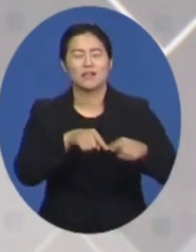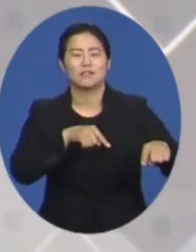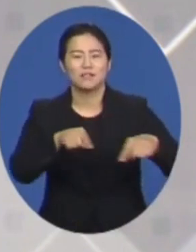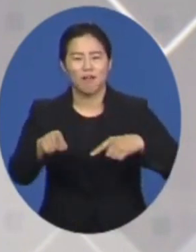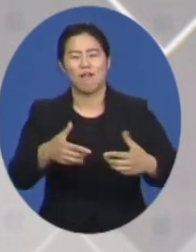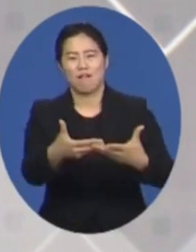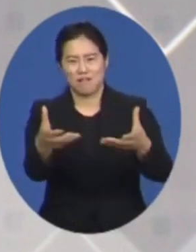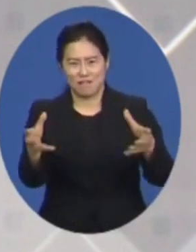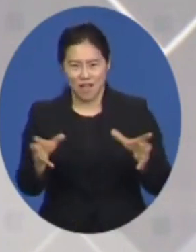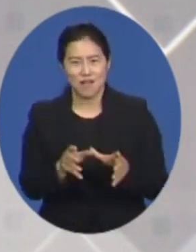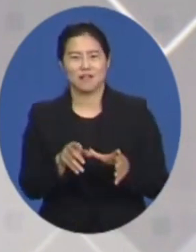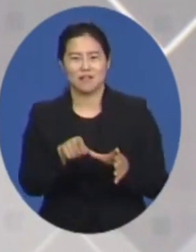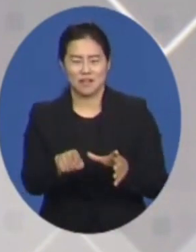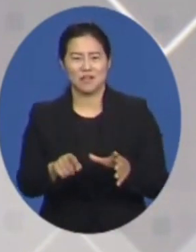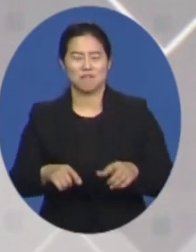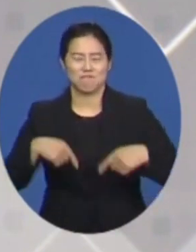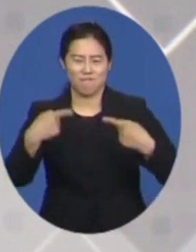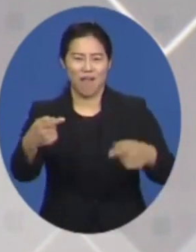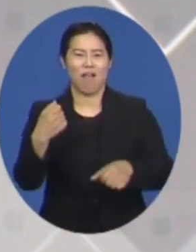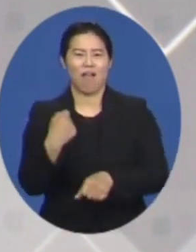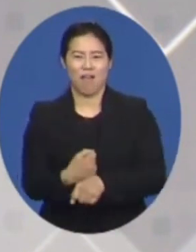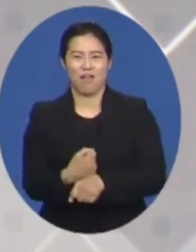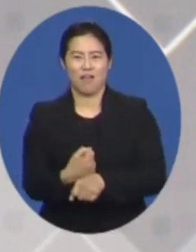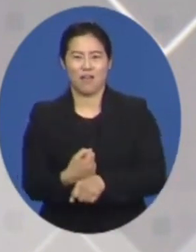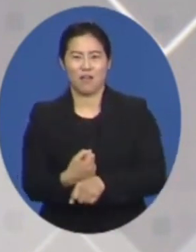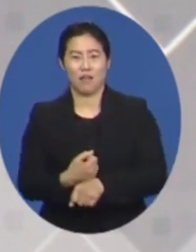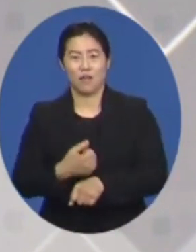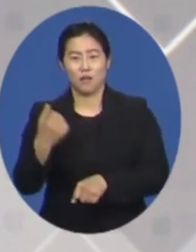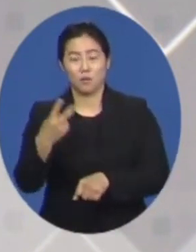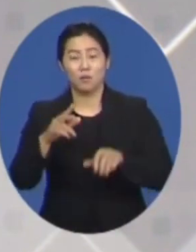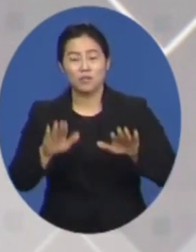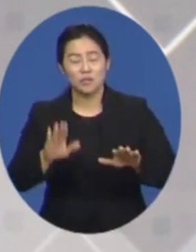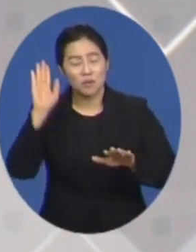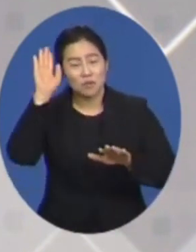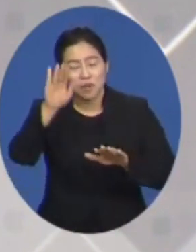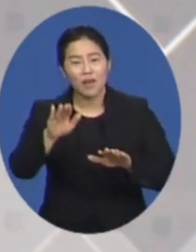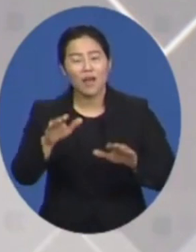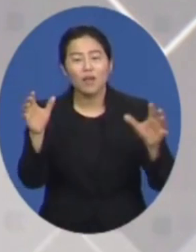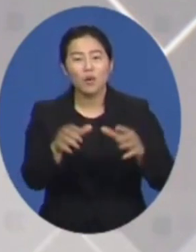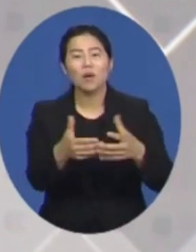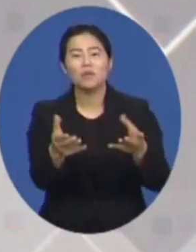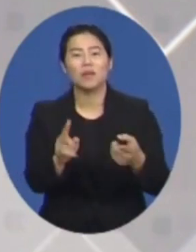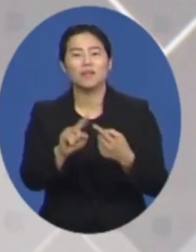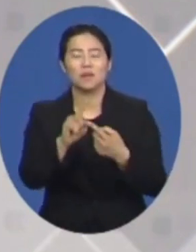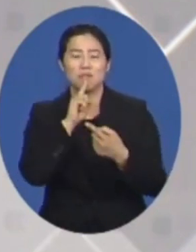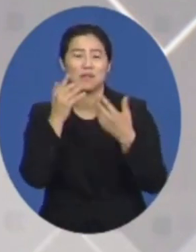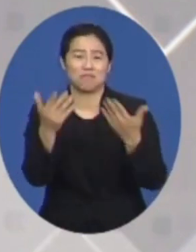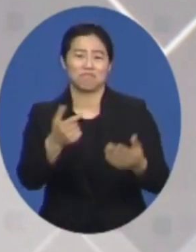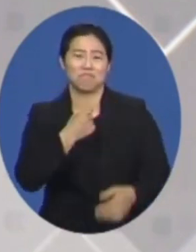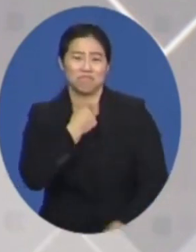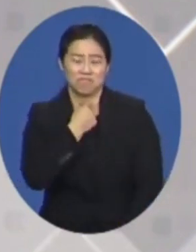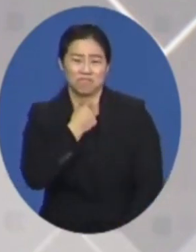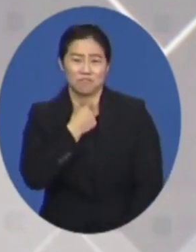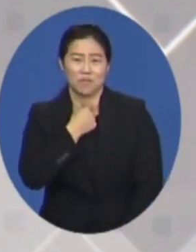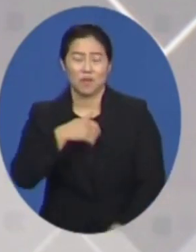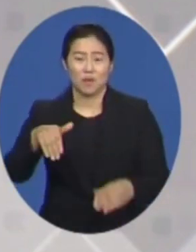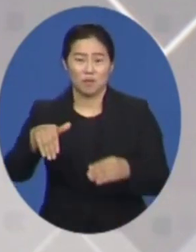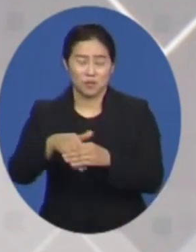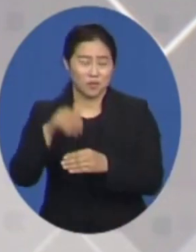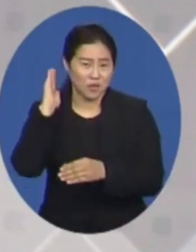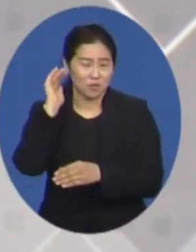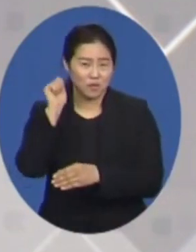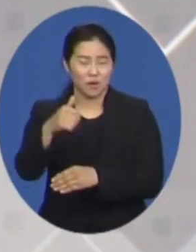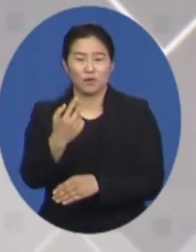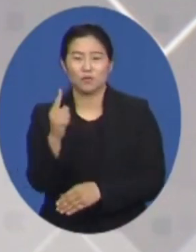우리와 당의 이렇게 나섰습니다 그리고 직업에 비해 통합 땅에 대해 말씀드리겠습니다 문재인 좌파 독재